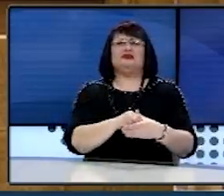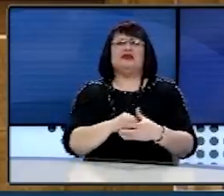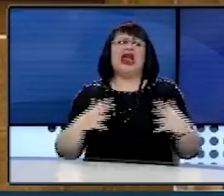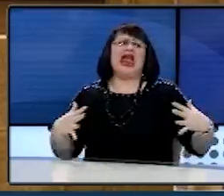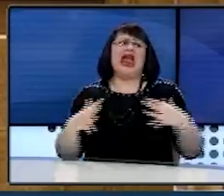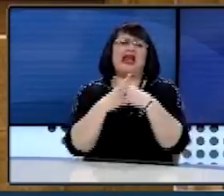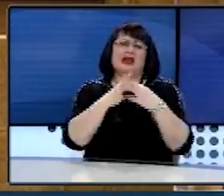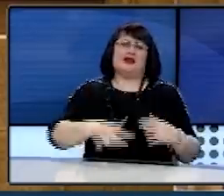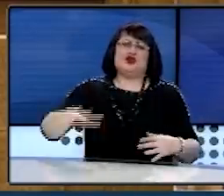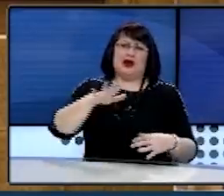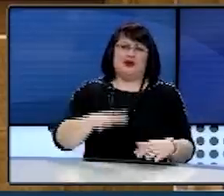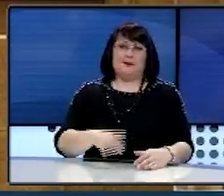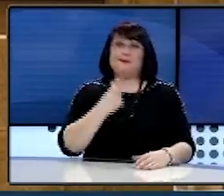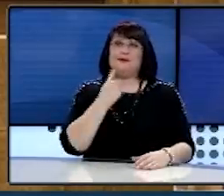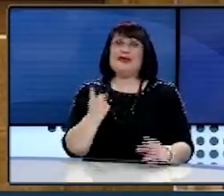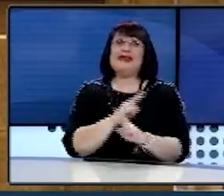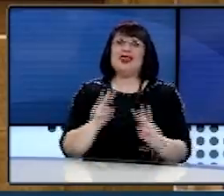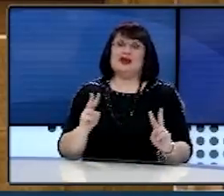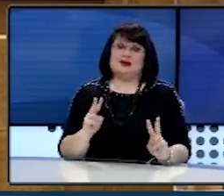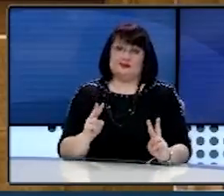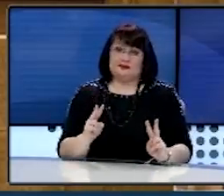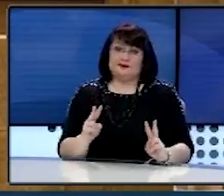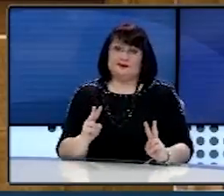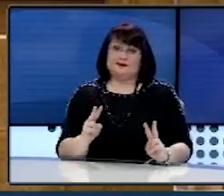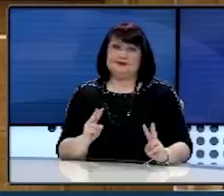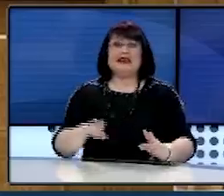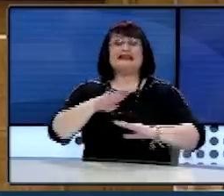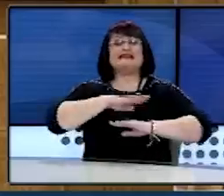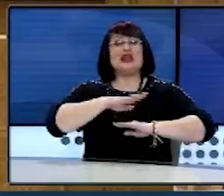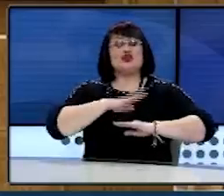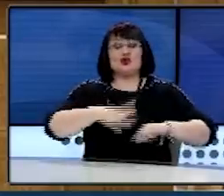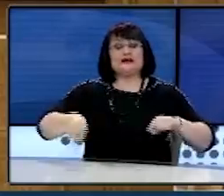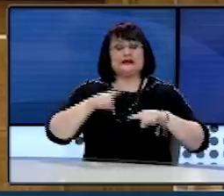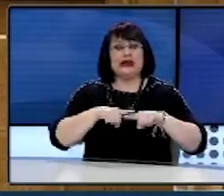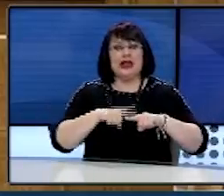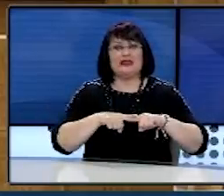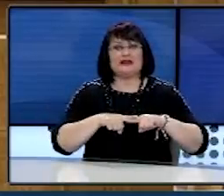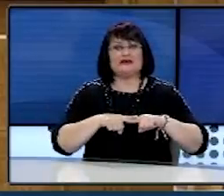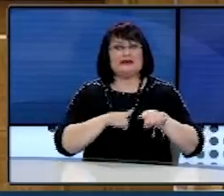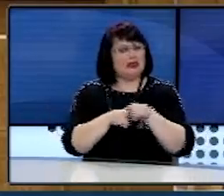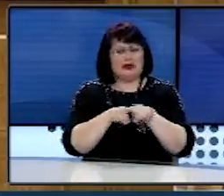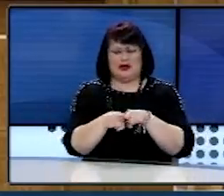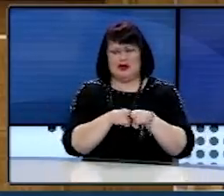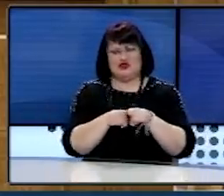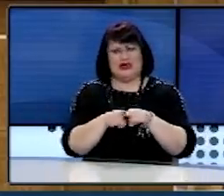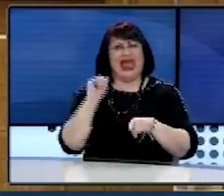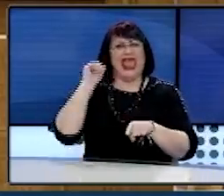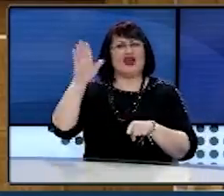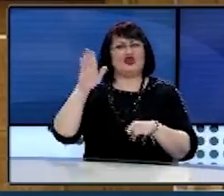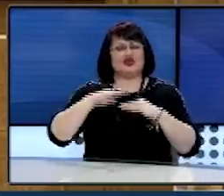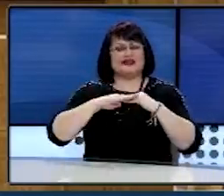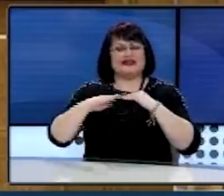λαών. Εμείς λέμε καθαρά ότι οι ένοπλες δυνάμεις της χώρας δεν έχουν καμιά δουλειά εκτός